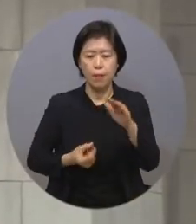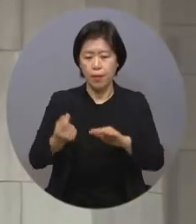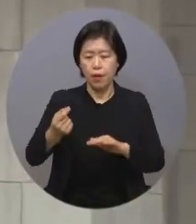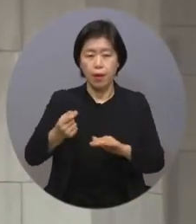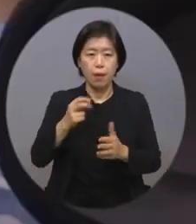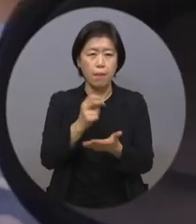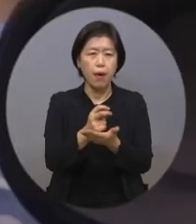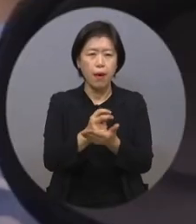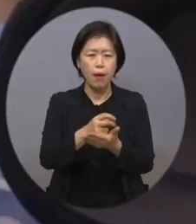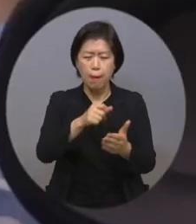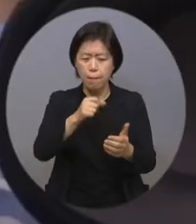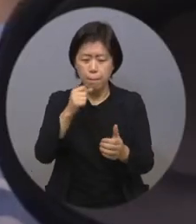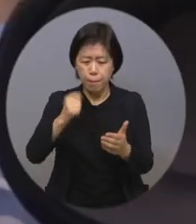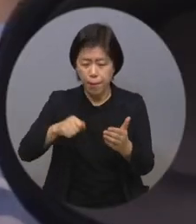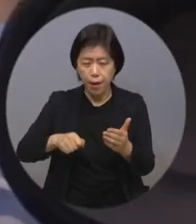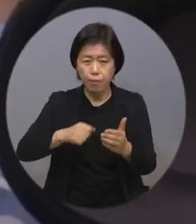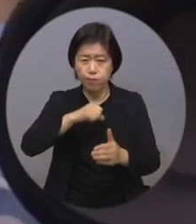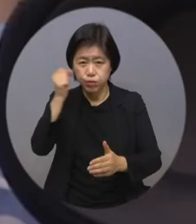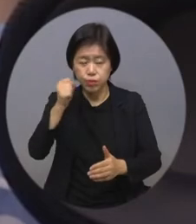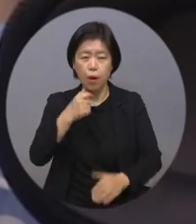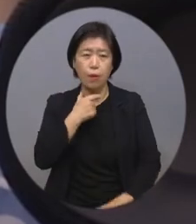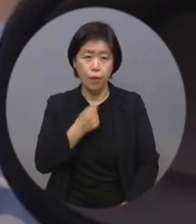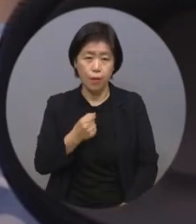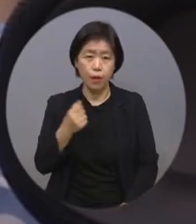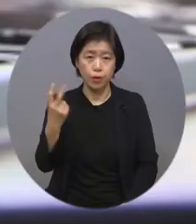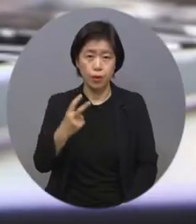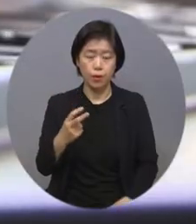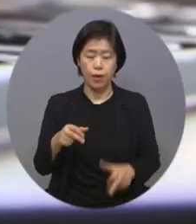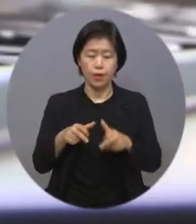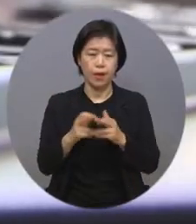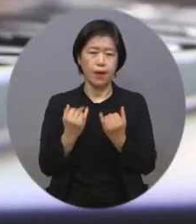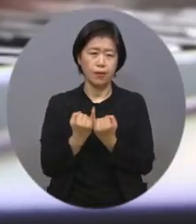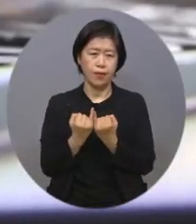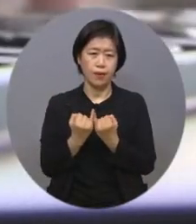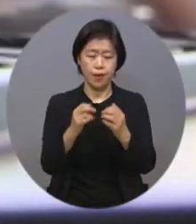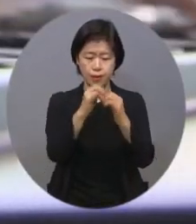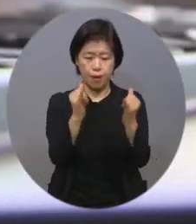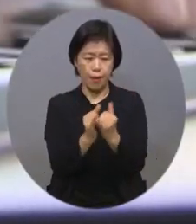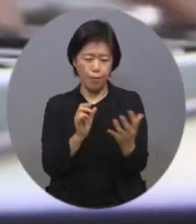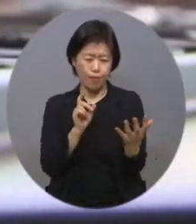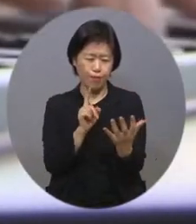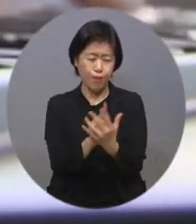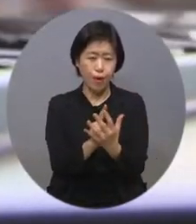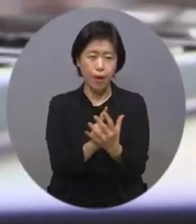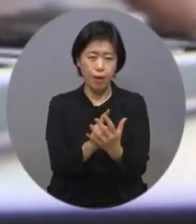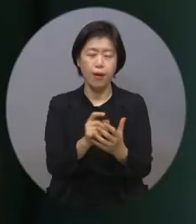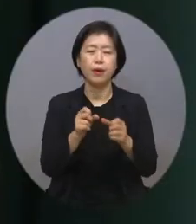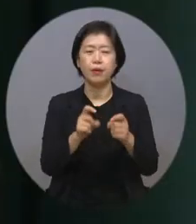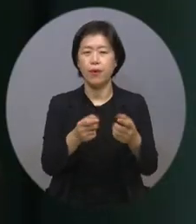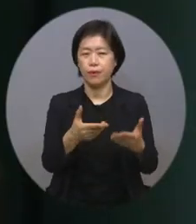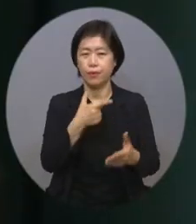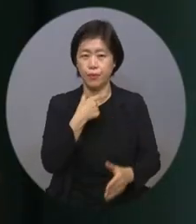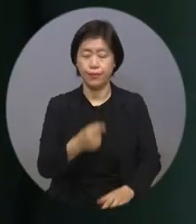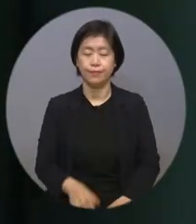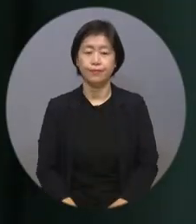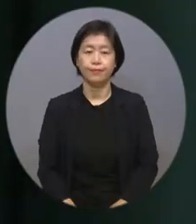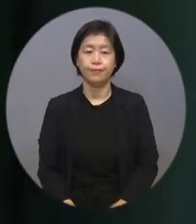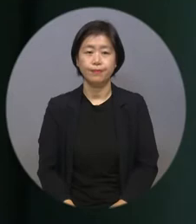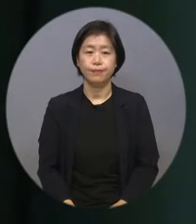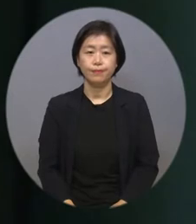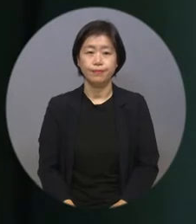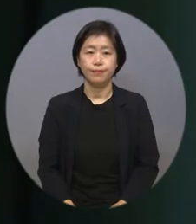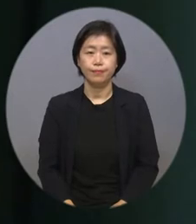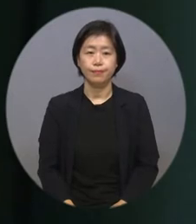강조하는 한편 장애 여성의 완전한 사회 참여 기반이 마련되길 바란다는 뜻을 전했습니다. 복지TV